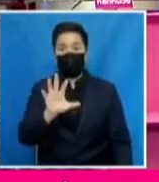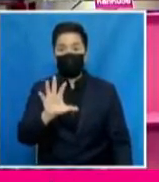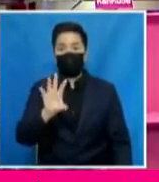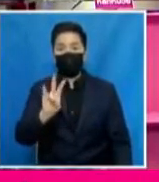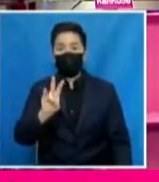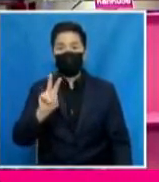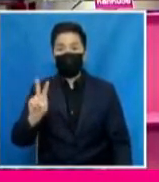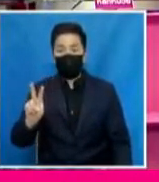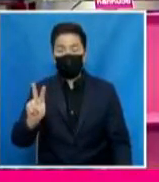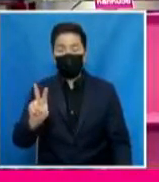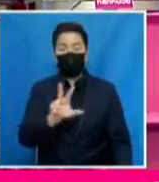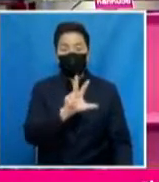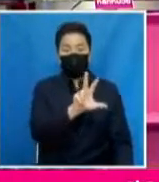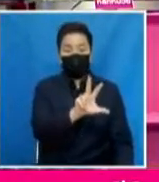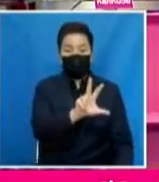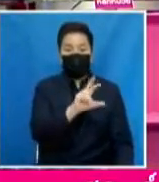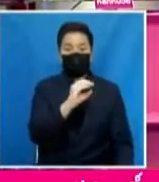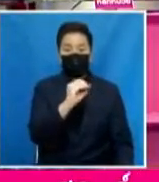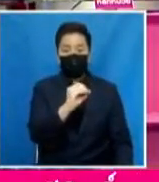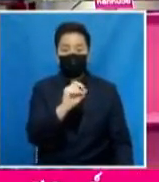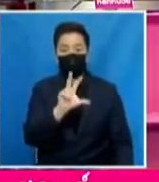3032572